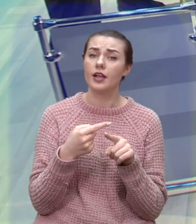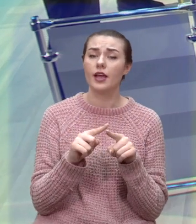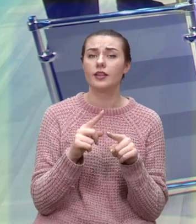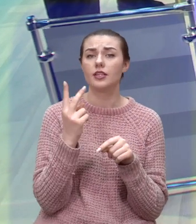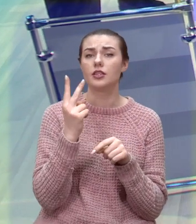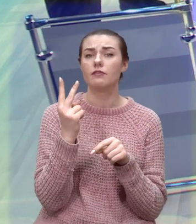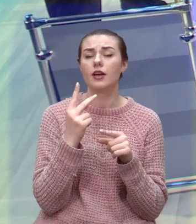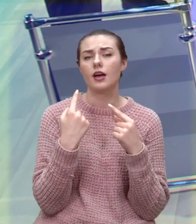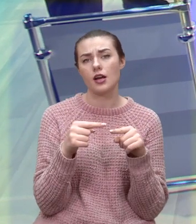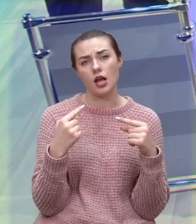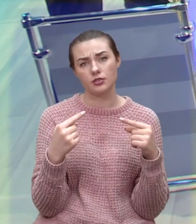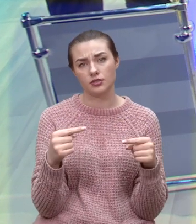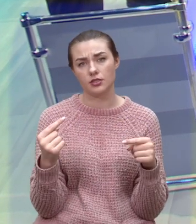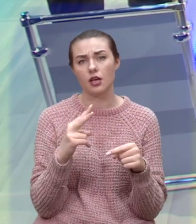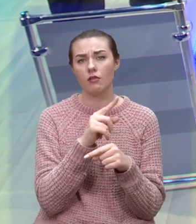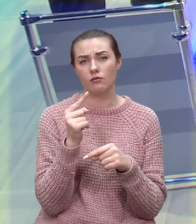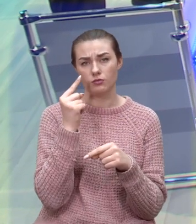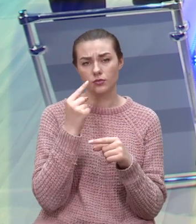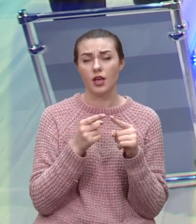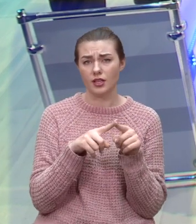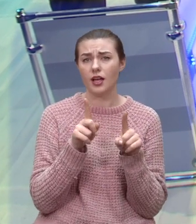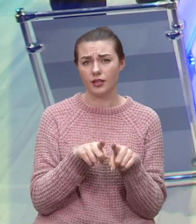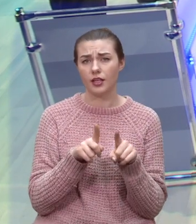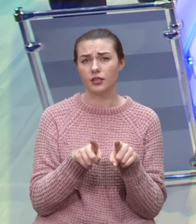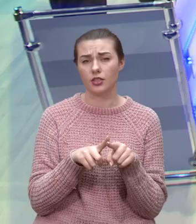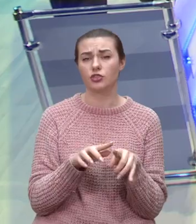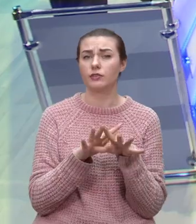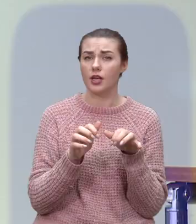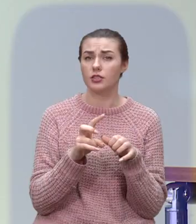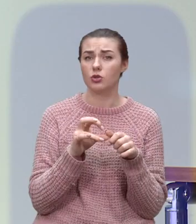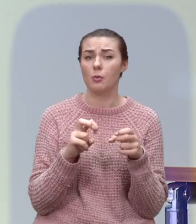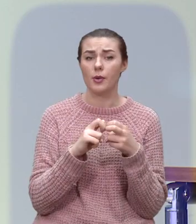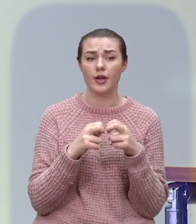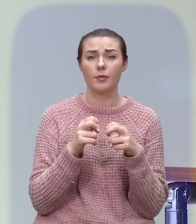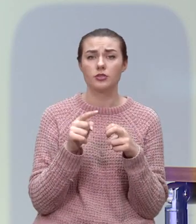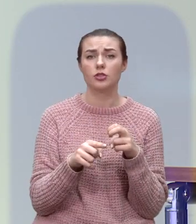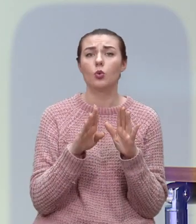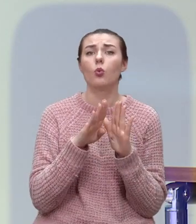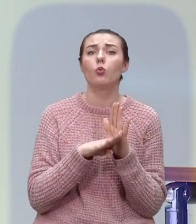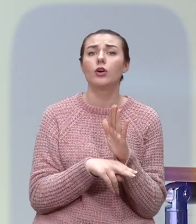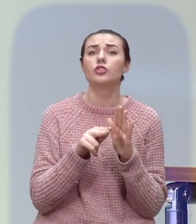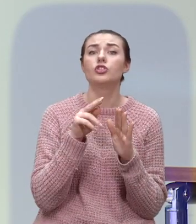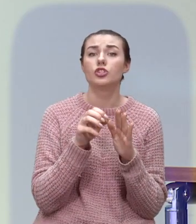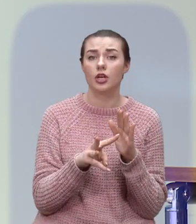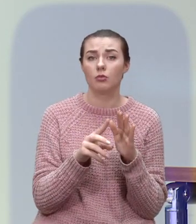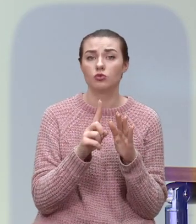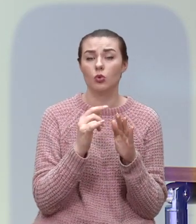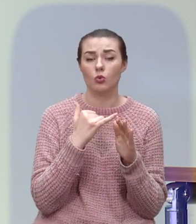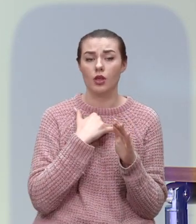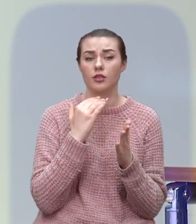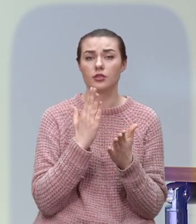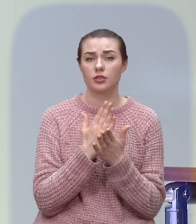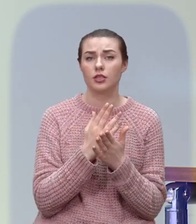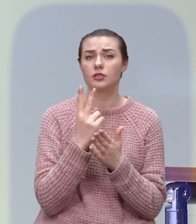или это две разные вещи это одна и та же власть но проблема здесь усугубляется тем что у нас